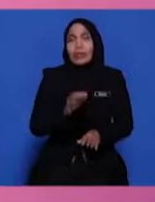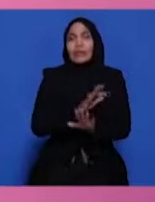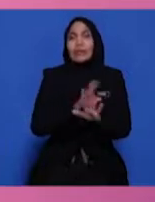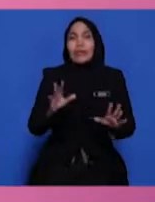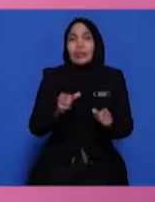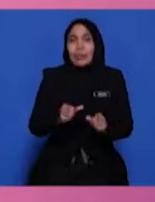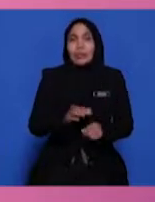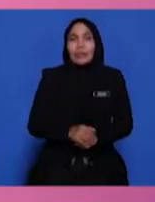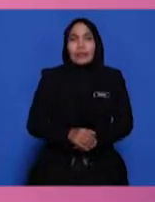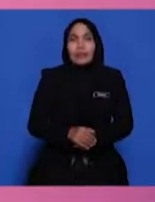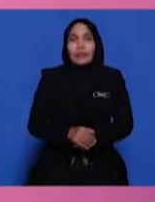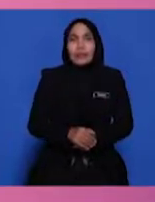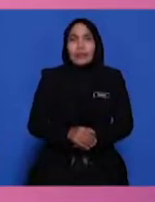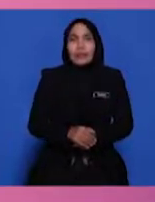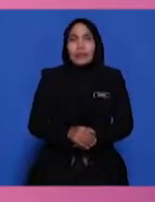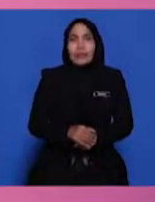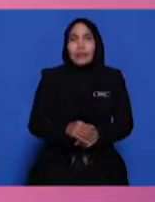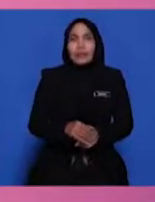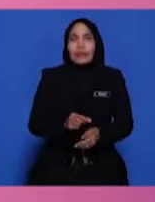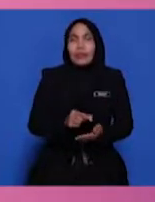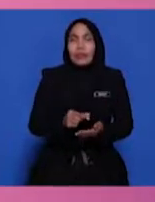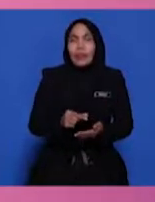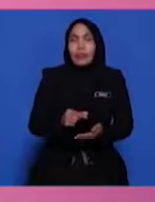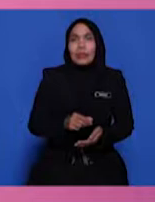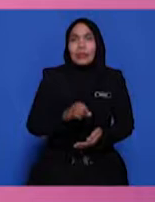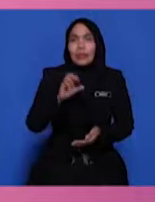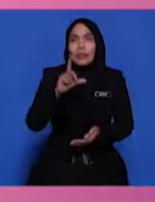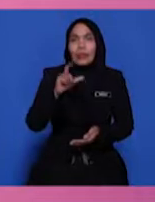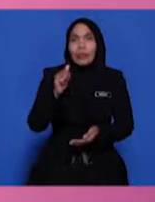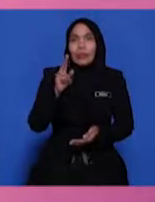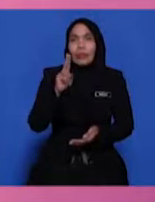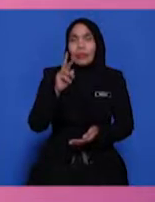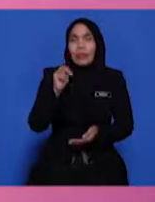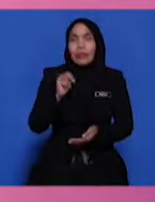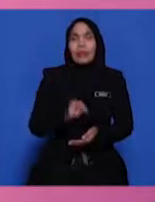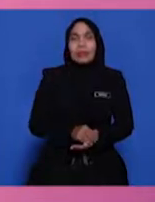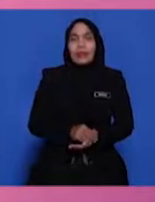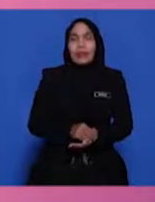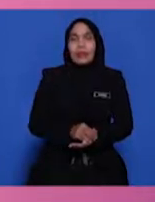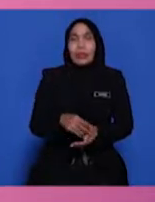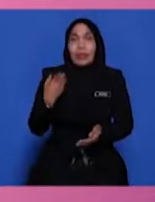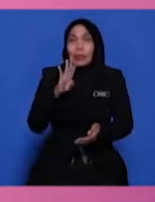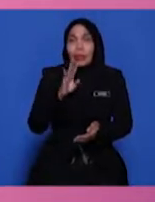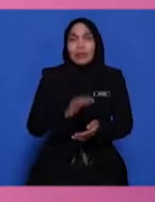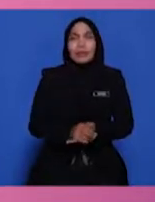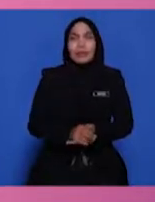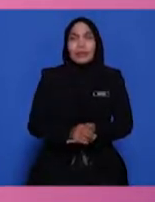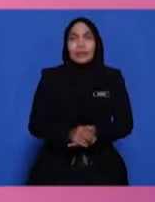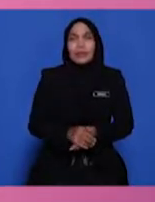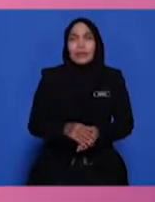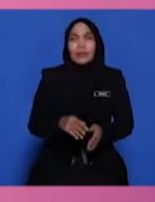merangkumi gaji, allowance, komisen dan sumber kewangan yang lain. Pendapatan pasif